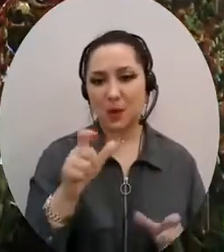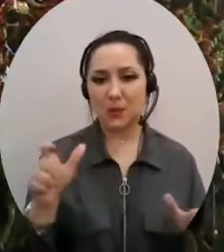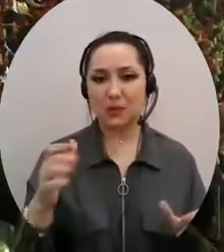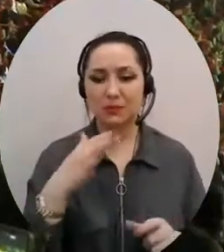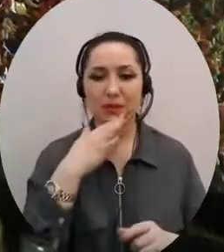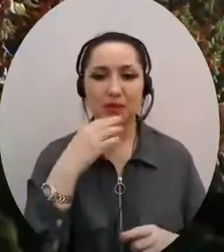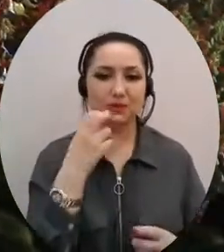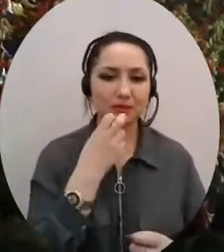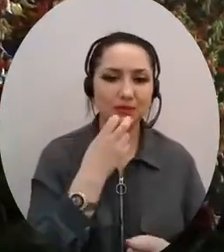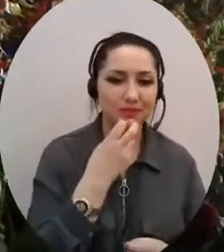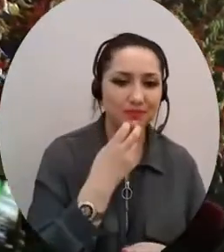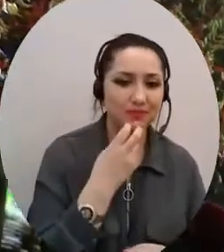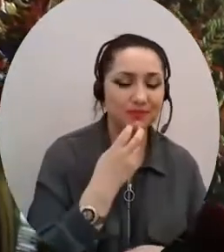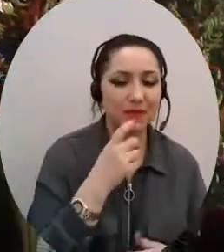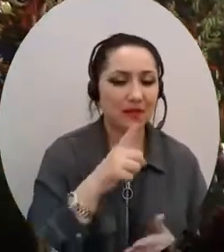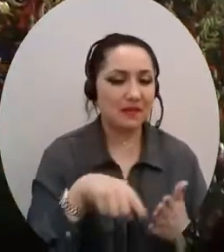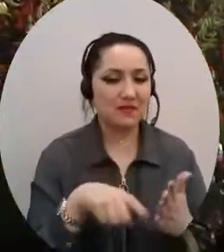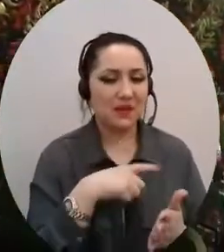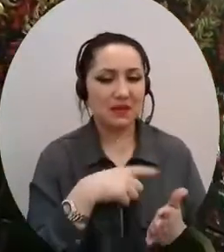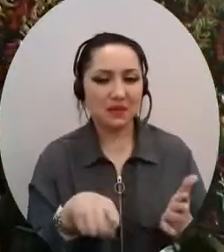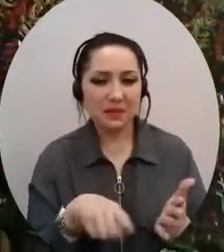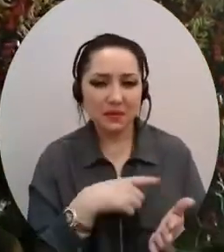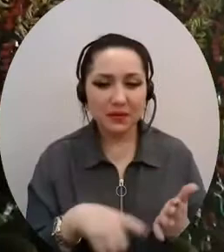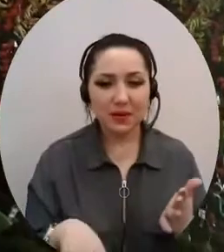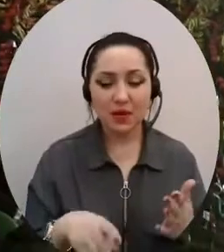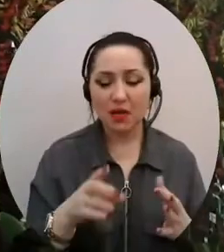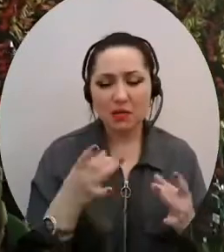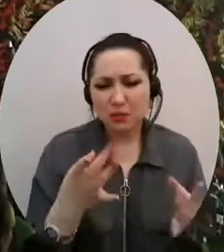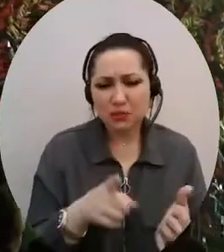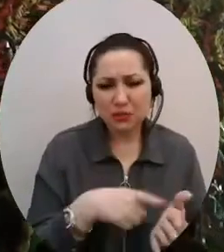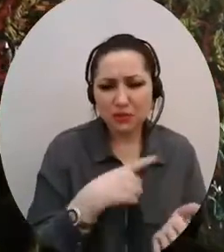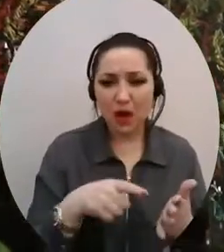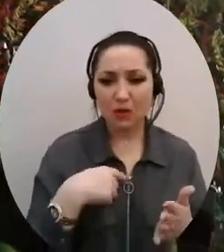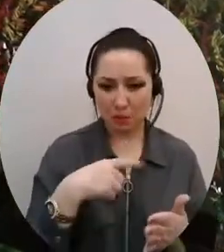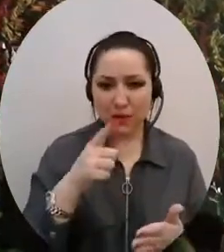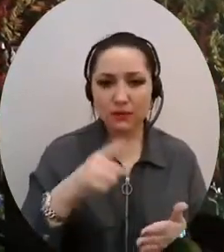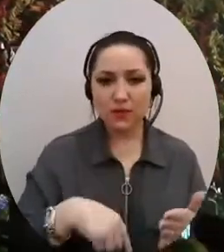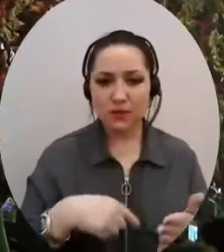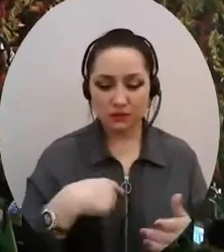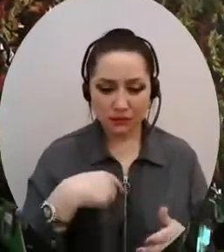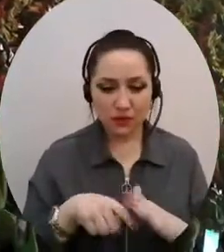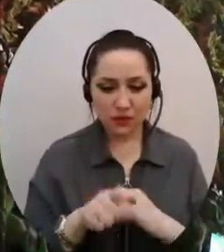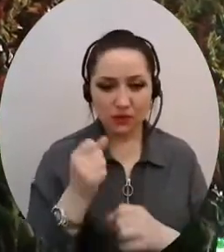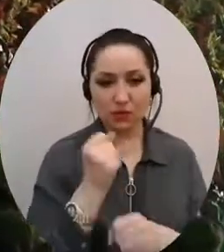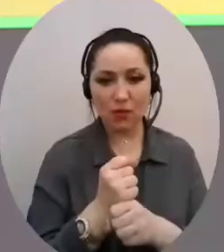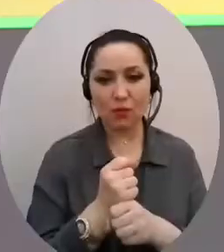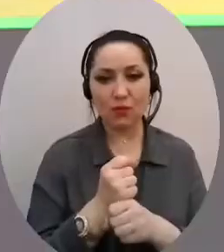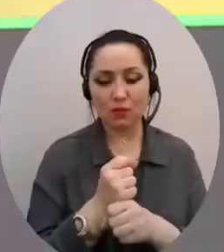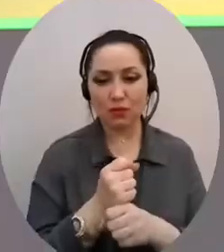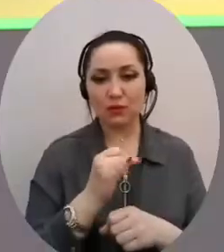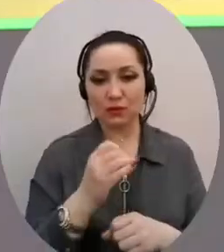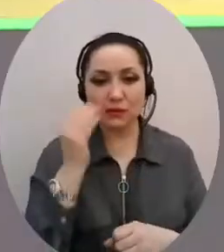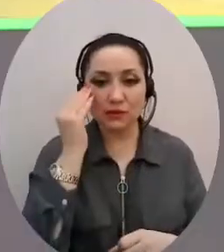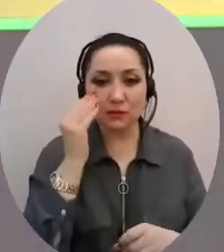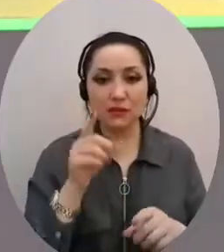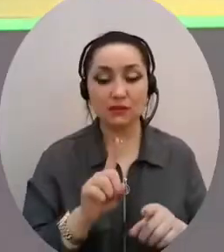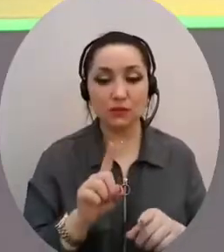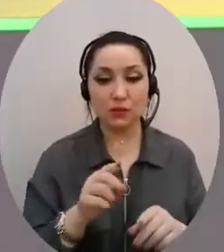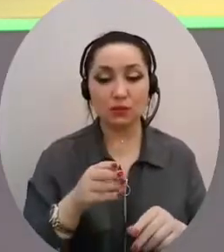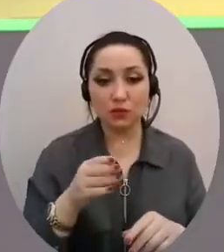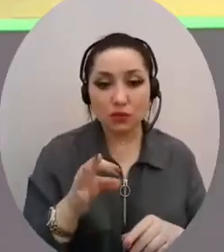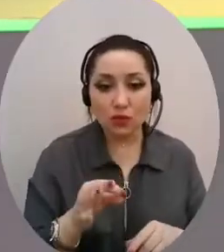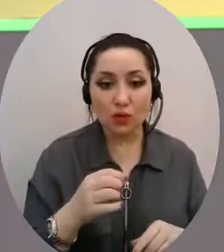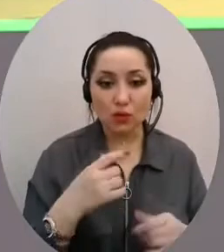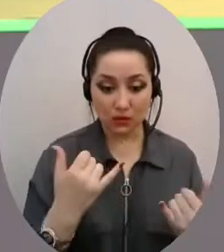они не верили в это. И они просто не верили. Я поверил в это, начал работать. И смысл в том, что вот